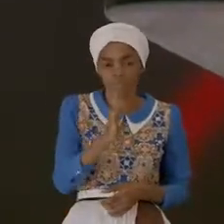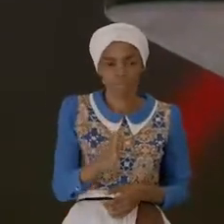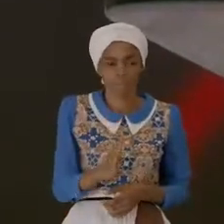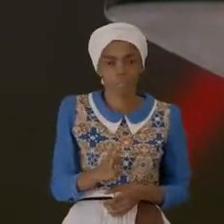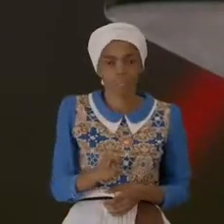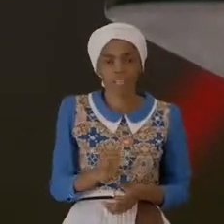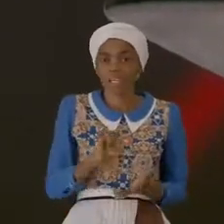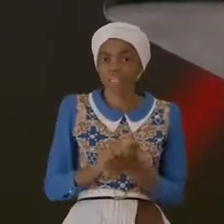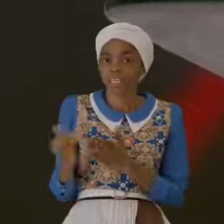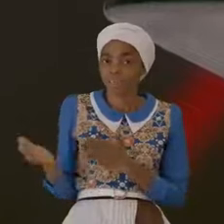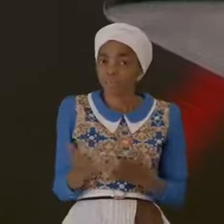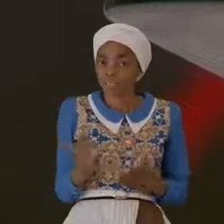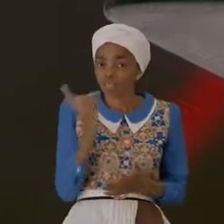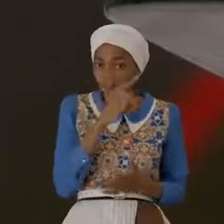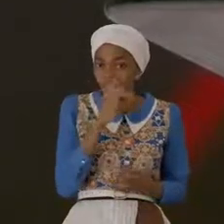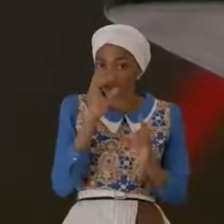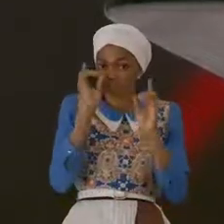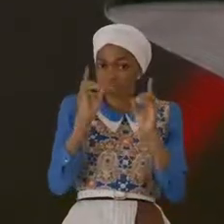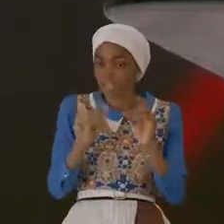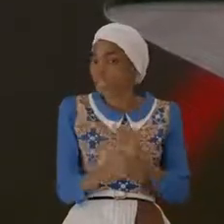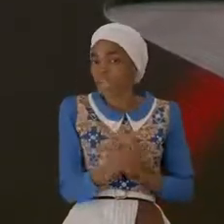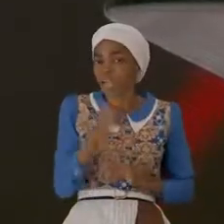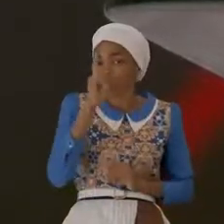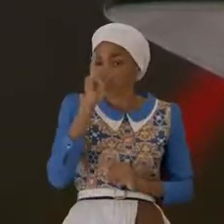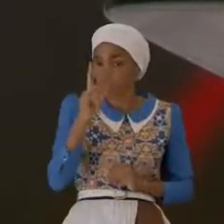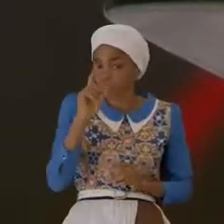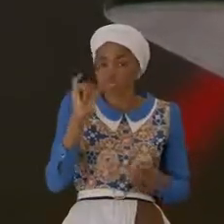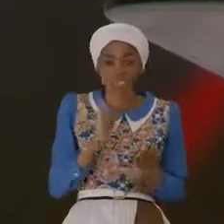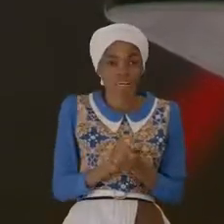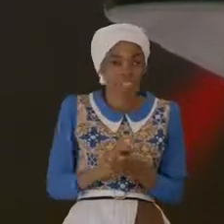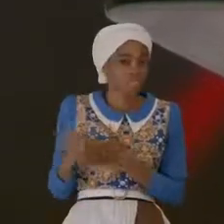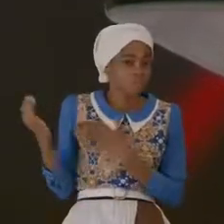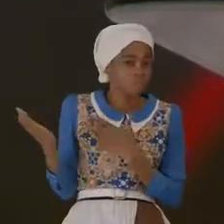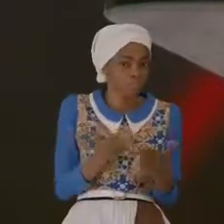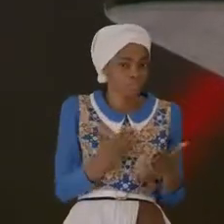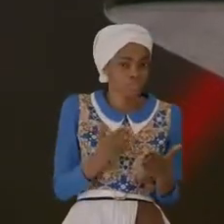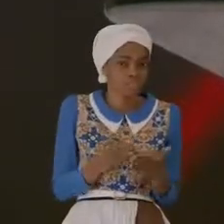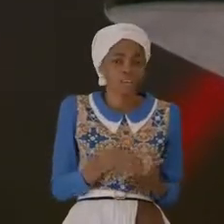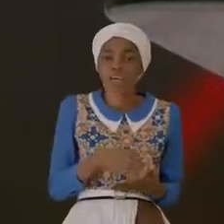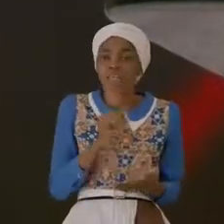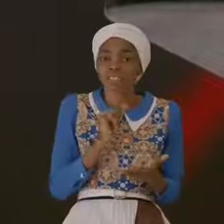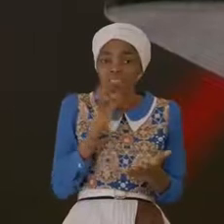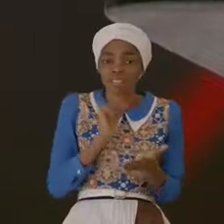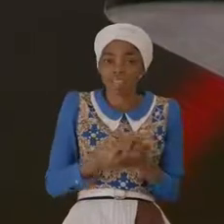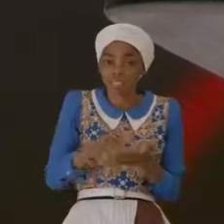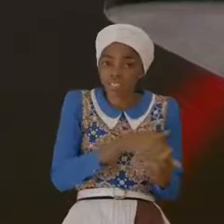Quiconque apporte de fausses doctrines, quiconque